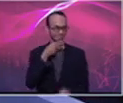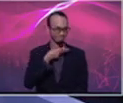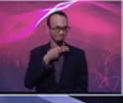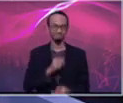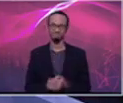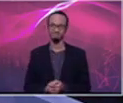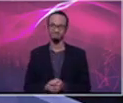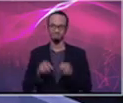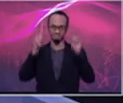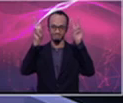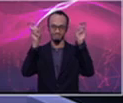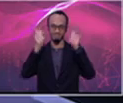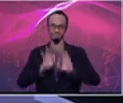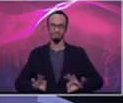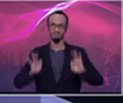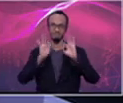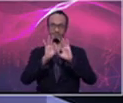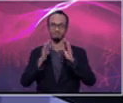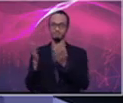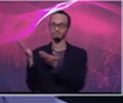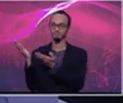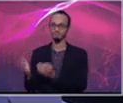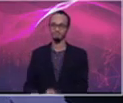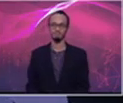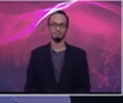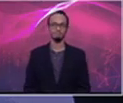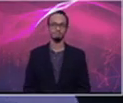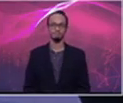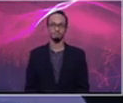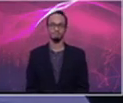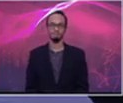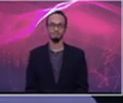azamudin begitu kita saksikan dulu tajuk utama malam